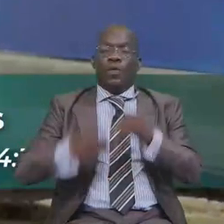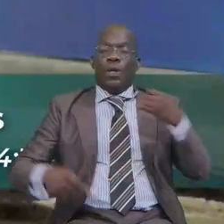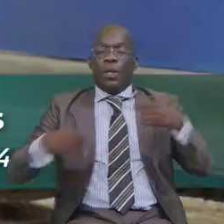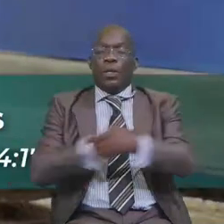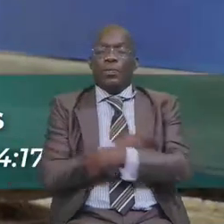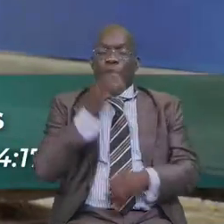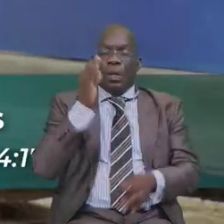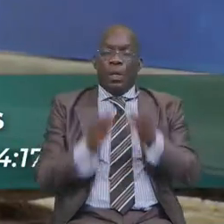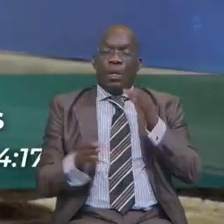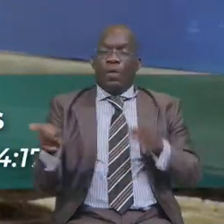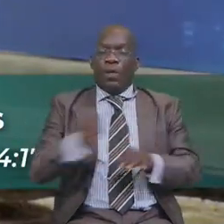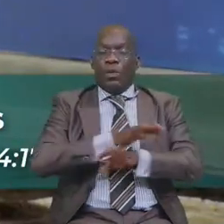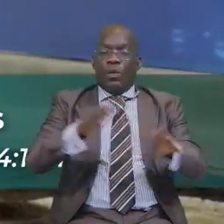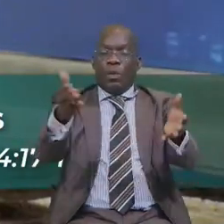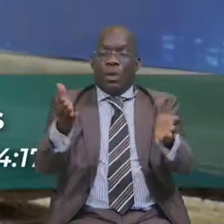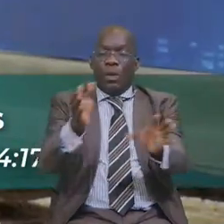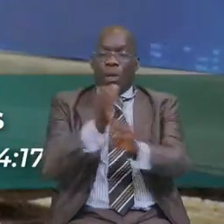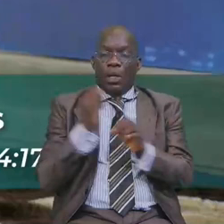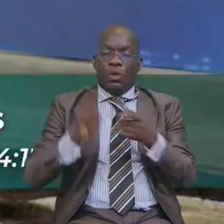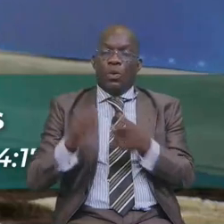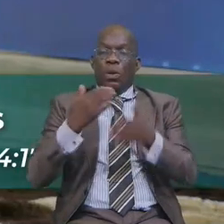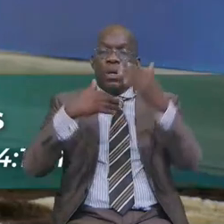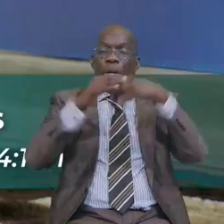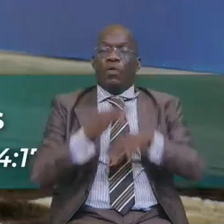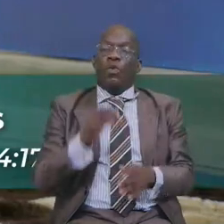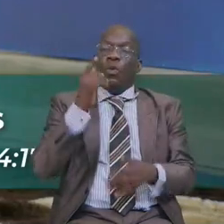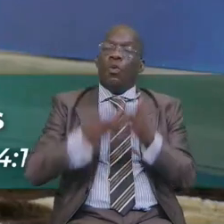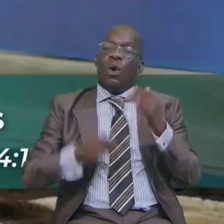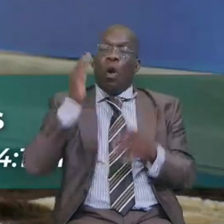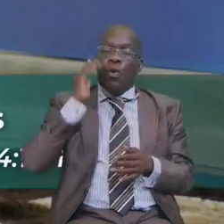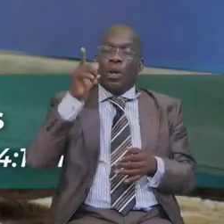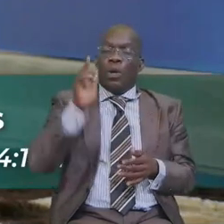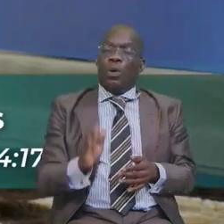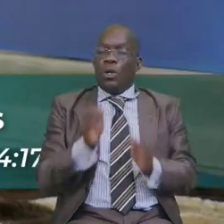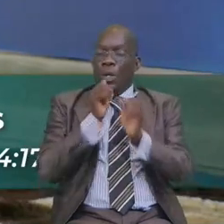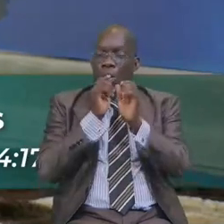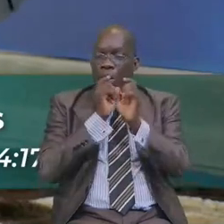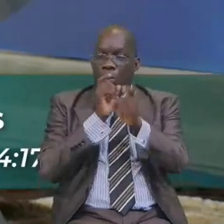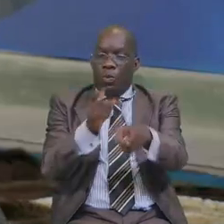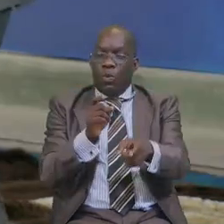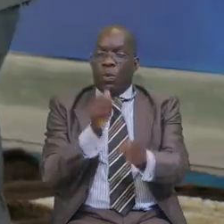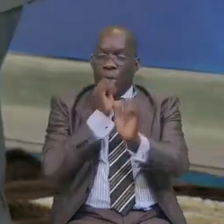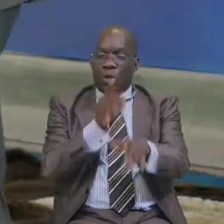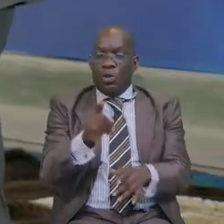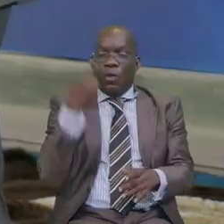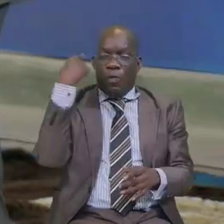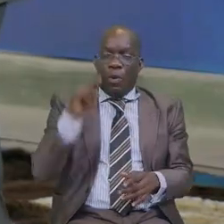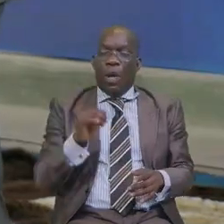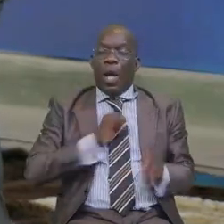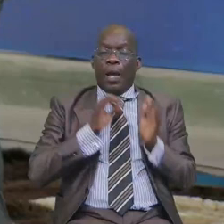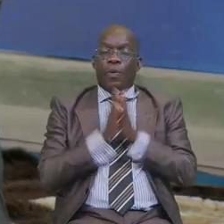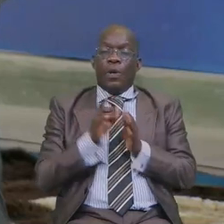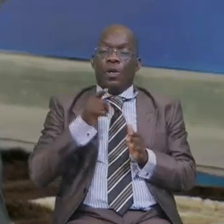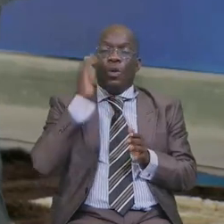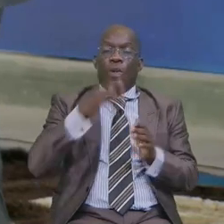Et s'ils ne vont pas au ciel, qu'est-ce que Dieu va te récompenser? Je prie que nous suivons